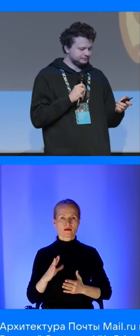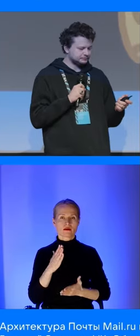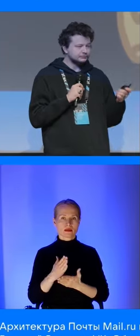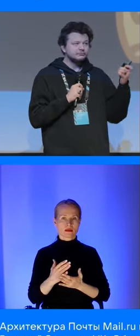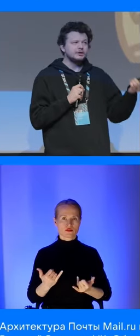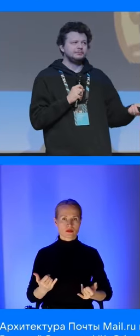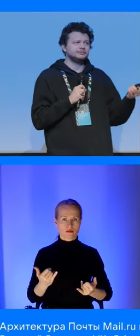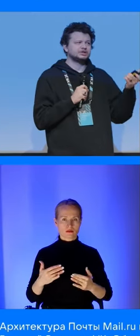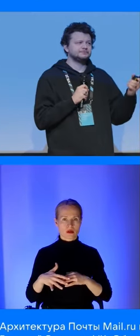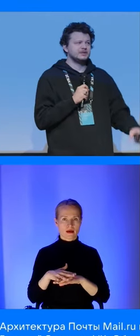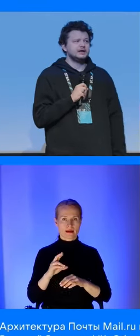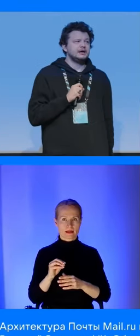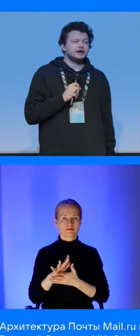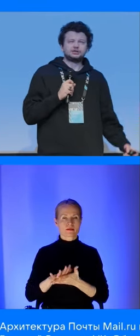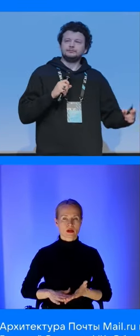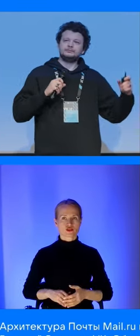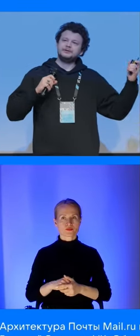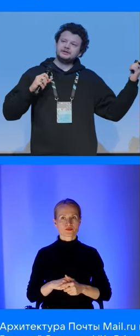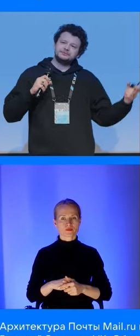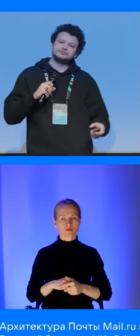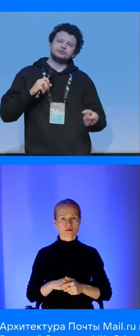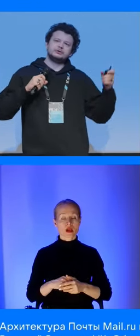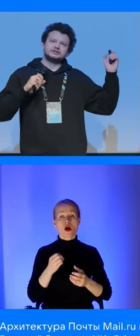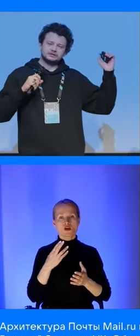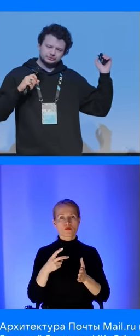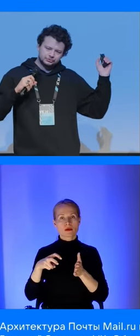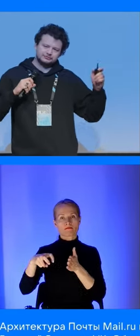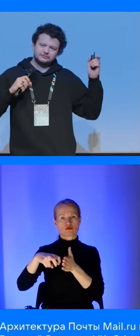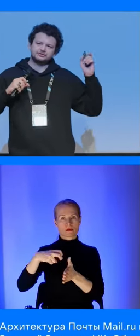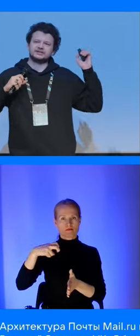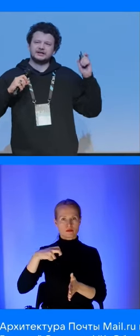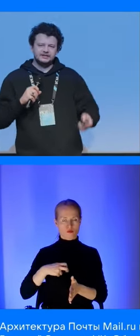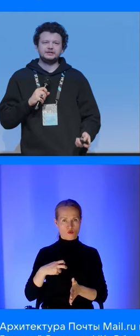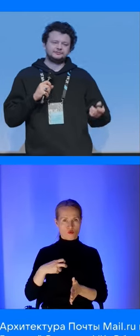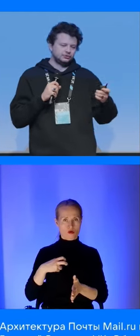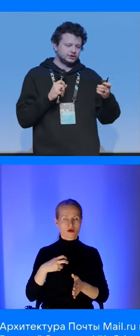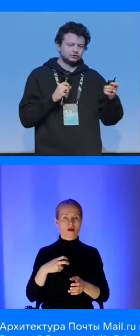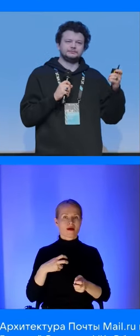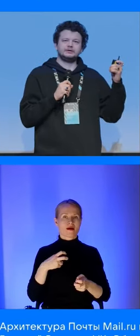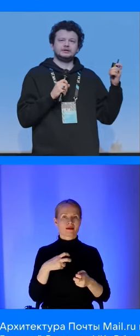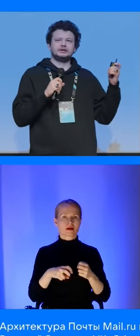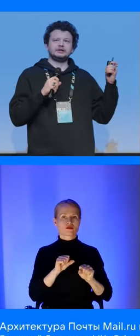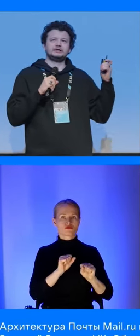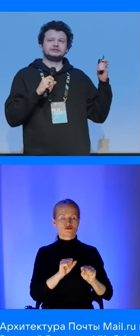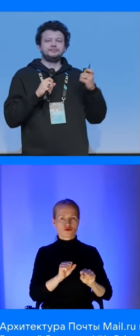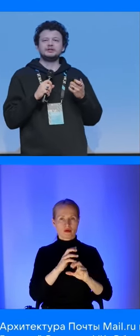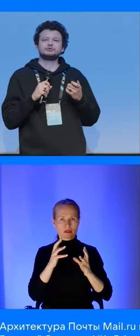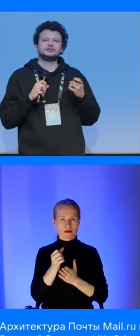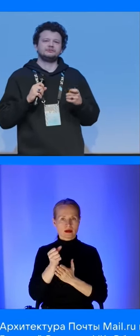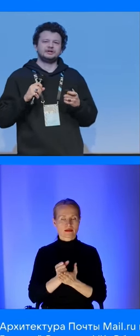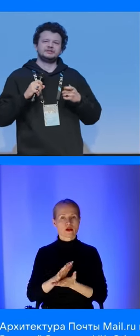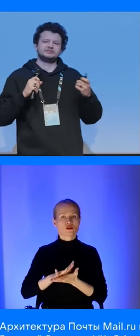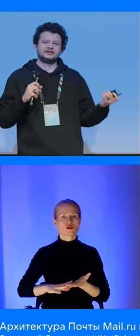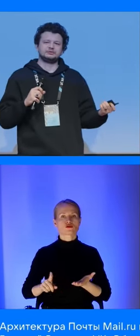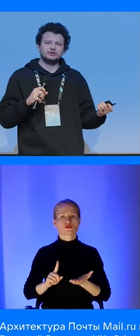рынке. Пойдем дальше. Хорошо, мы приняли письмо, отказоустойчиво его сохранили, все хорошо. Теперь нам